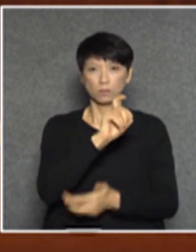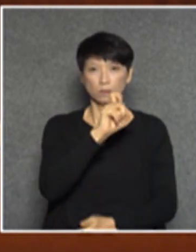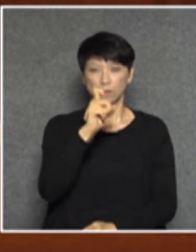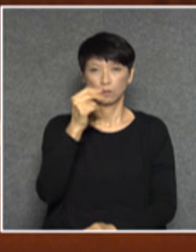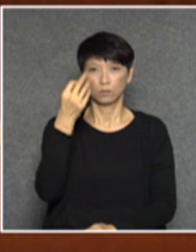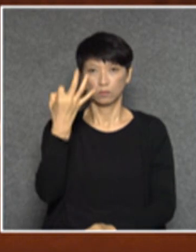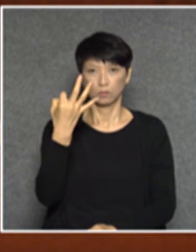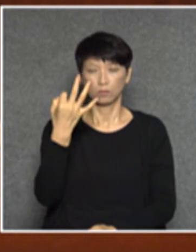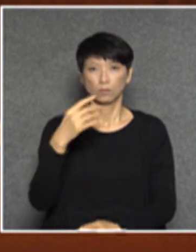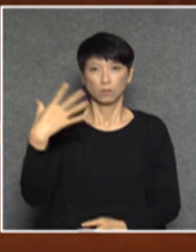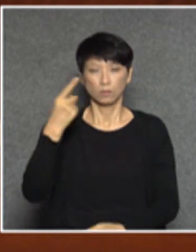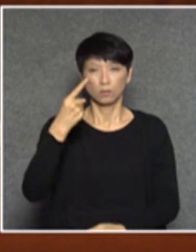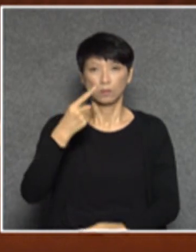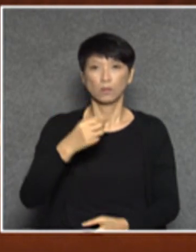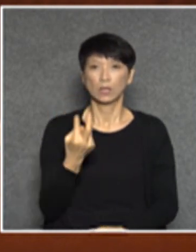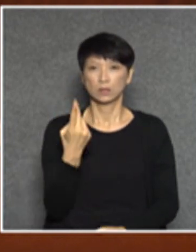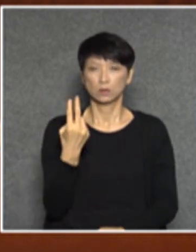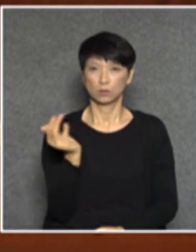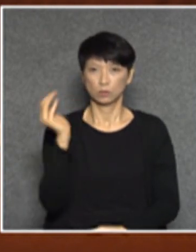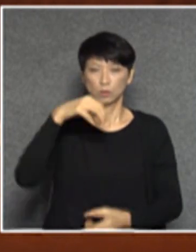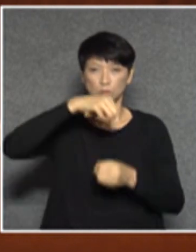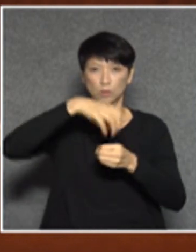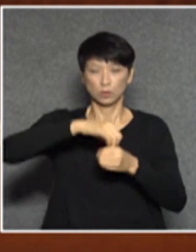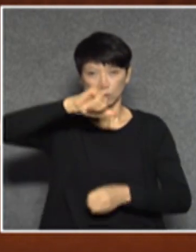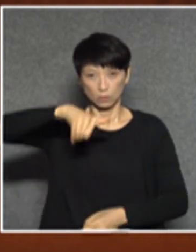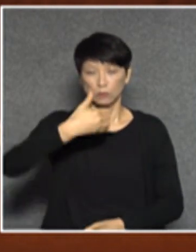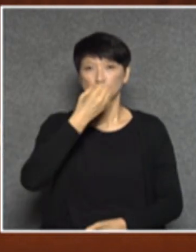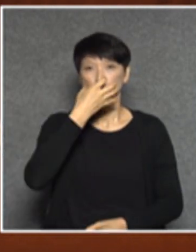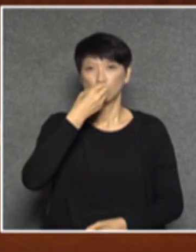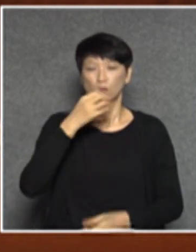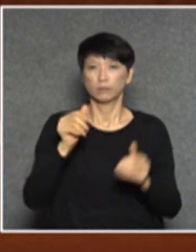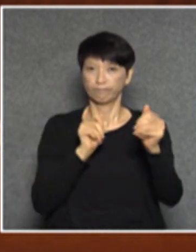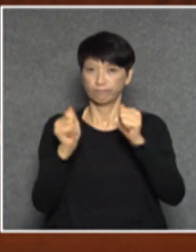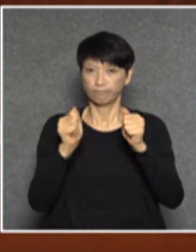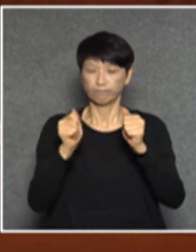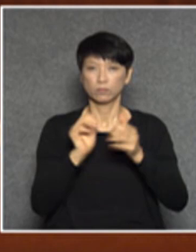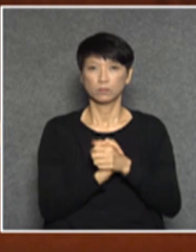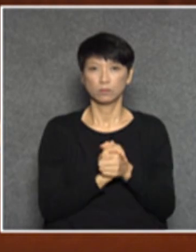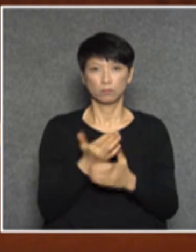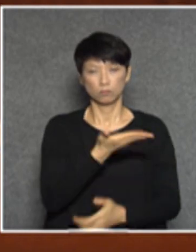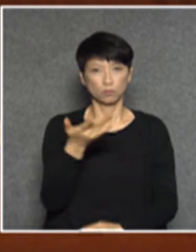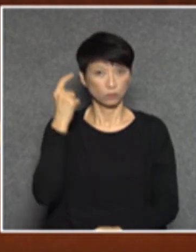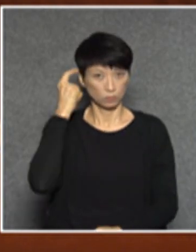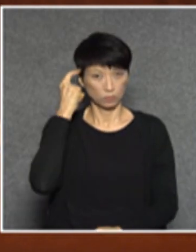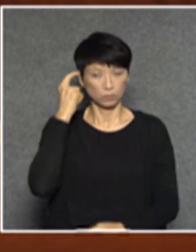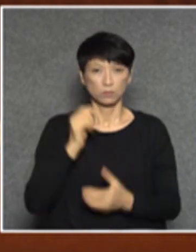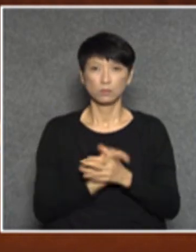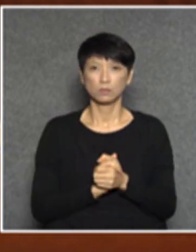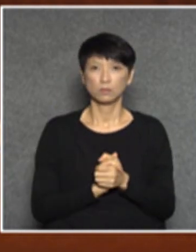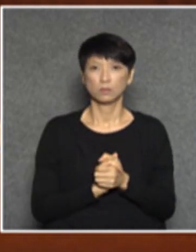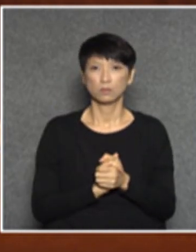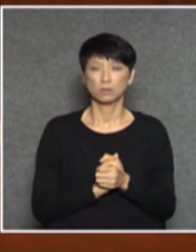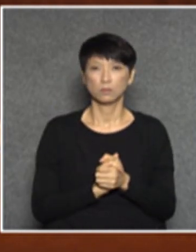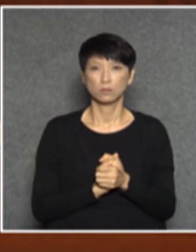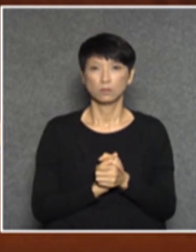隻嚟香港作為內地企業第一隻嚟香港上市。依樣包括譬如話大家都耳熟能詳噶啦，我哋作為離岸